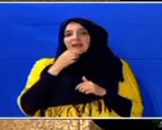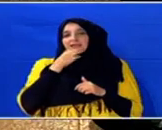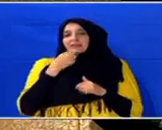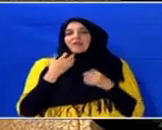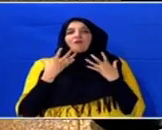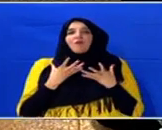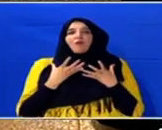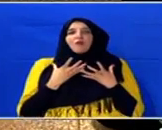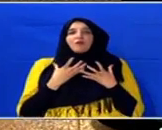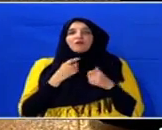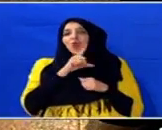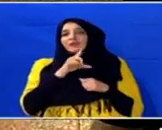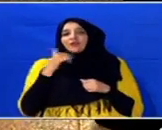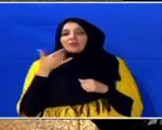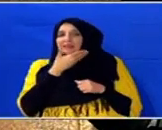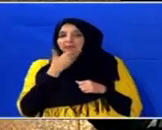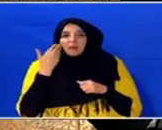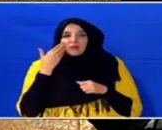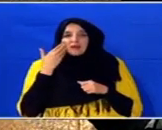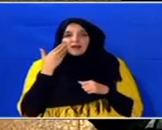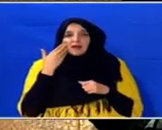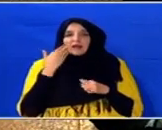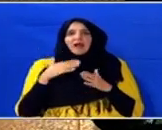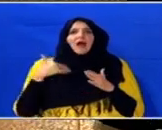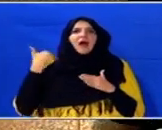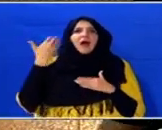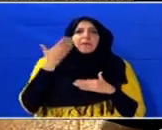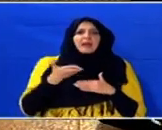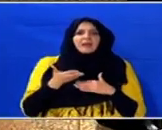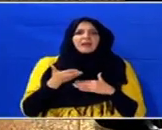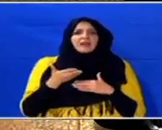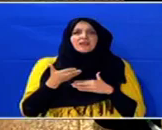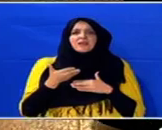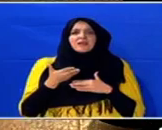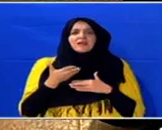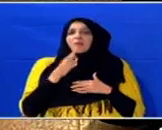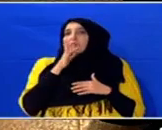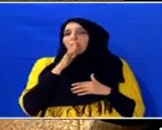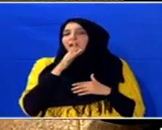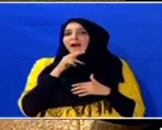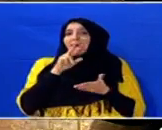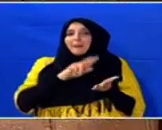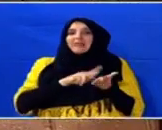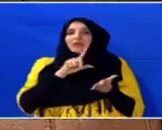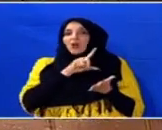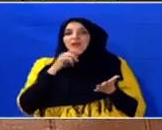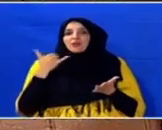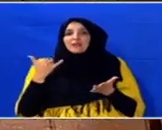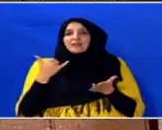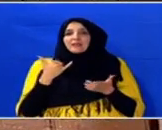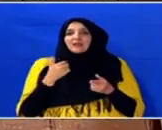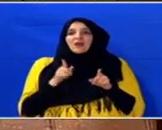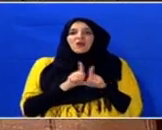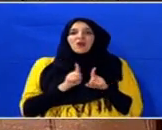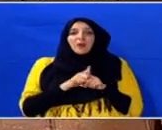صوم الاثنين والخميس، وبعد مدة لم تستطع إكمال هذه النية، وراهي حاسة أنها تشعر